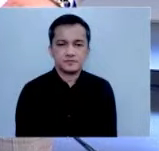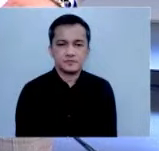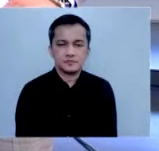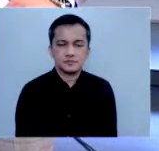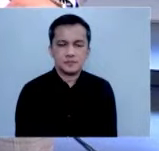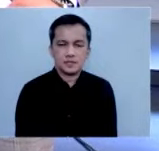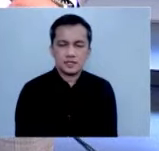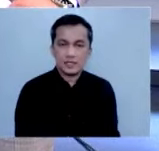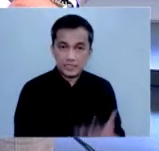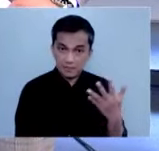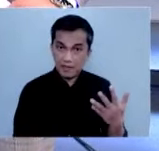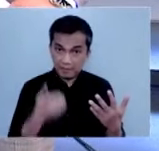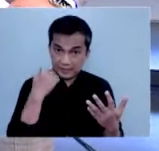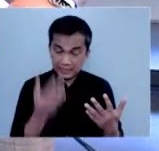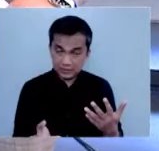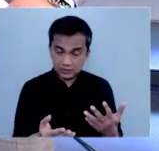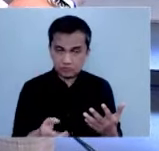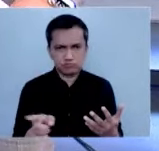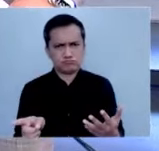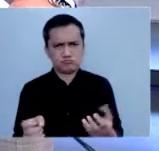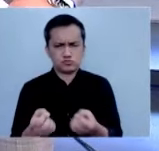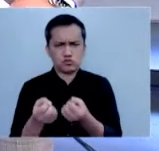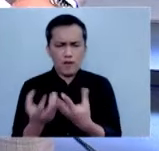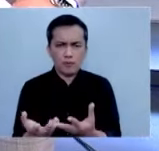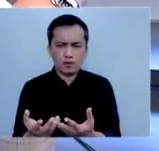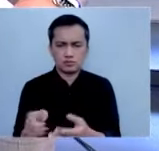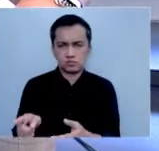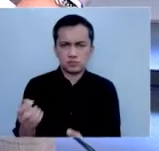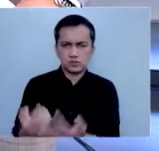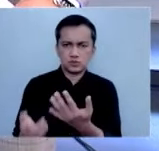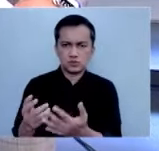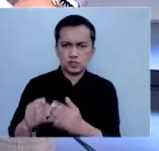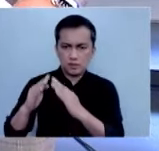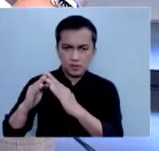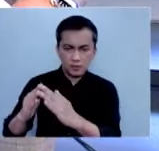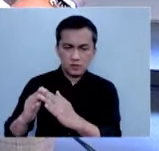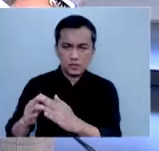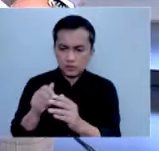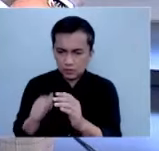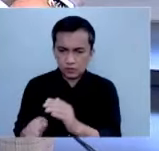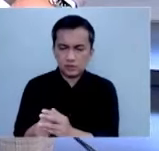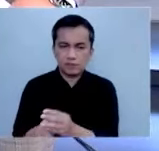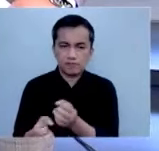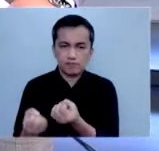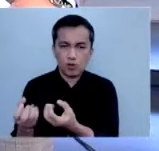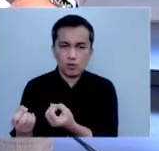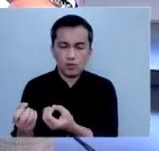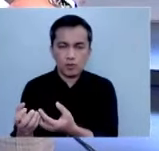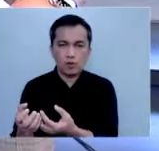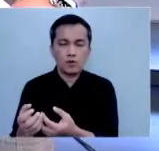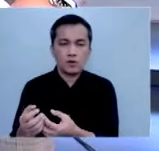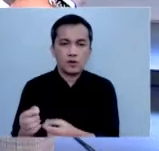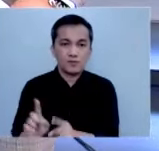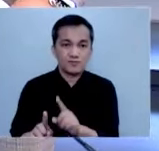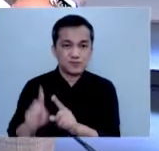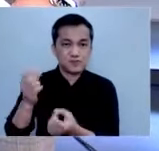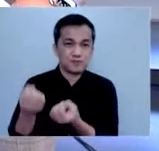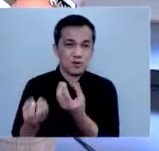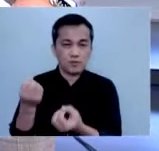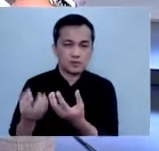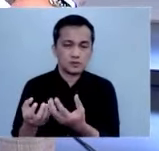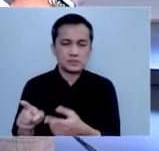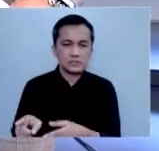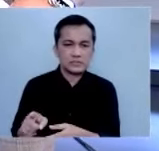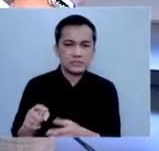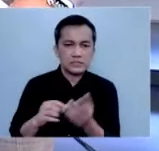Lima ang patay matapos sumabog at masunog ang isang bodega ng mga paputok sa Zamboanga City. Kabilang sa mga nasawi ang isang